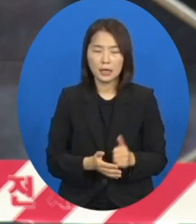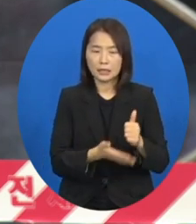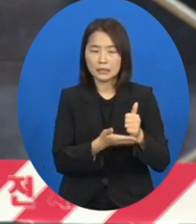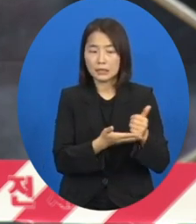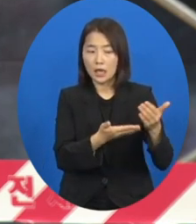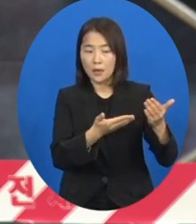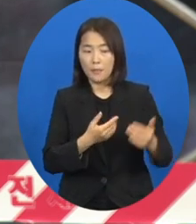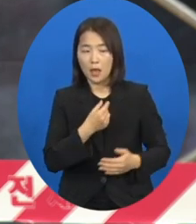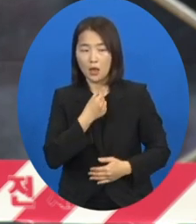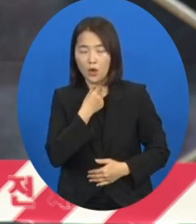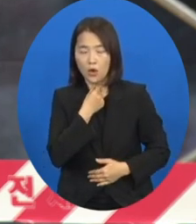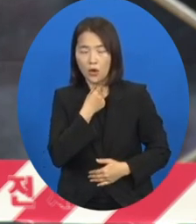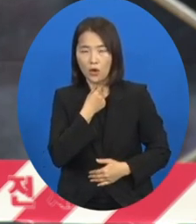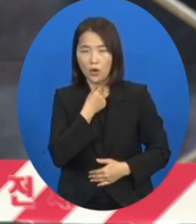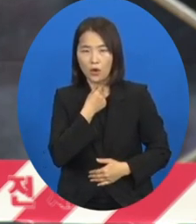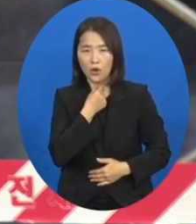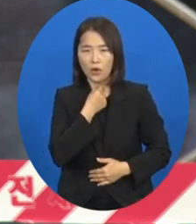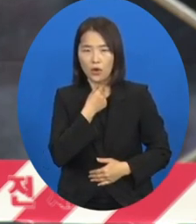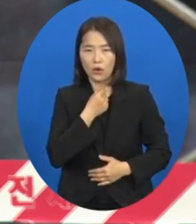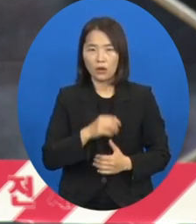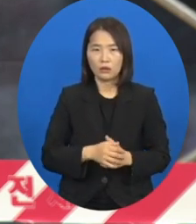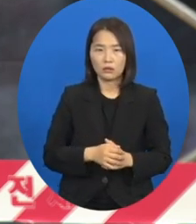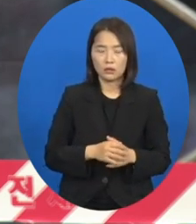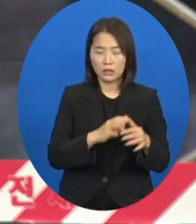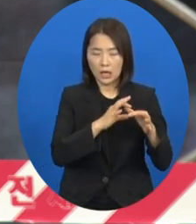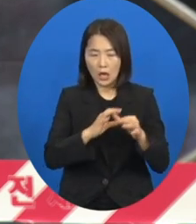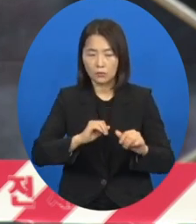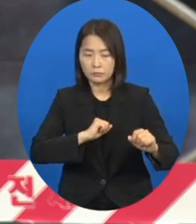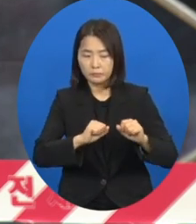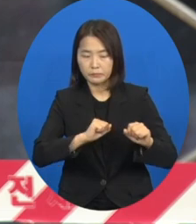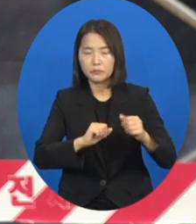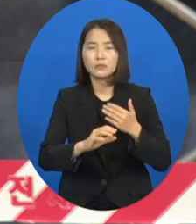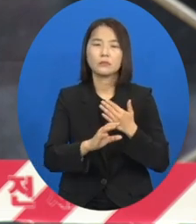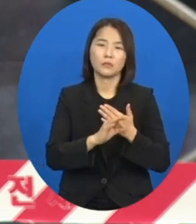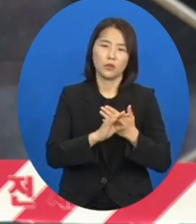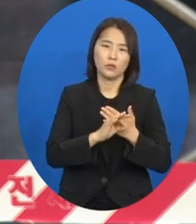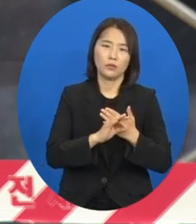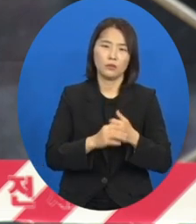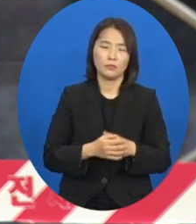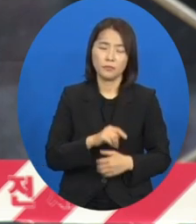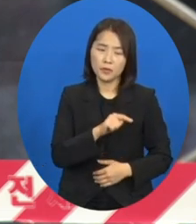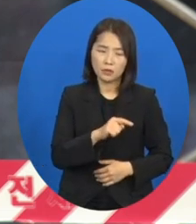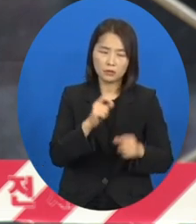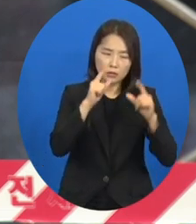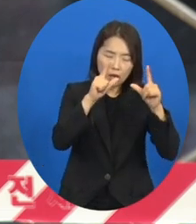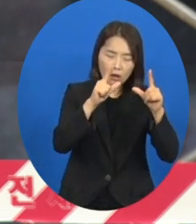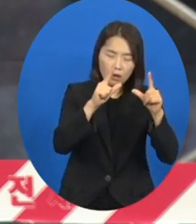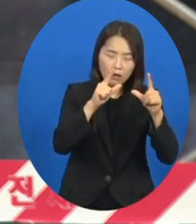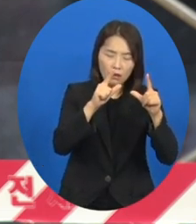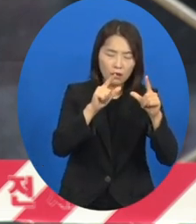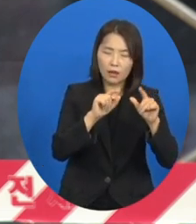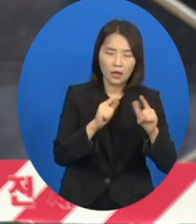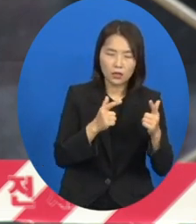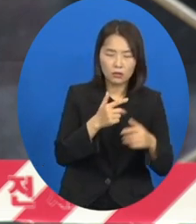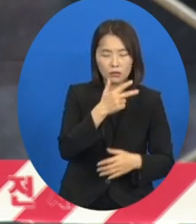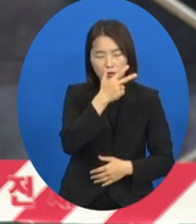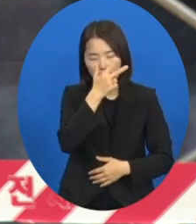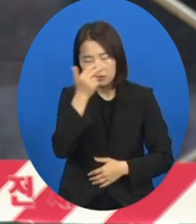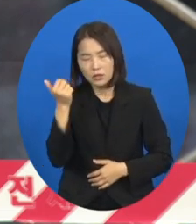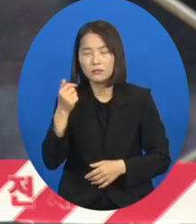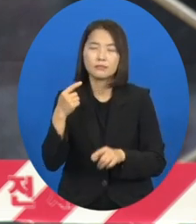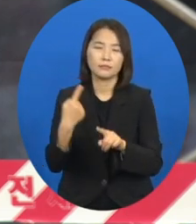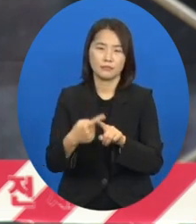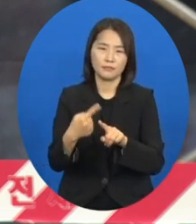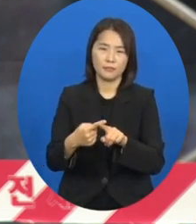듣기 원하는 마음으로 여전히 나아가고 있다면, 이것은 깨어있는 사람이 아니라 잠들어 있는